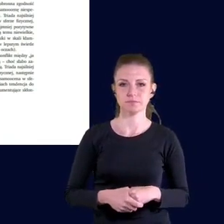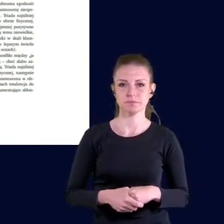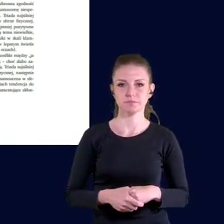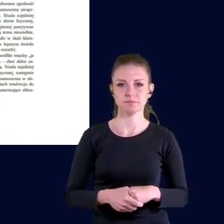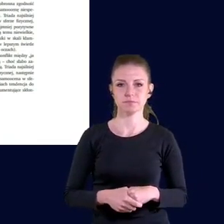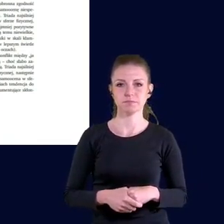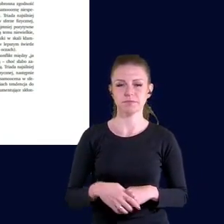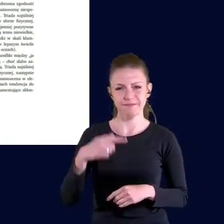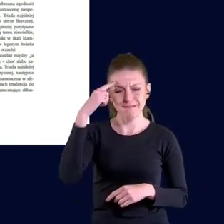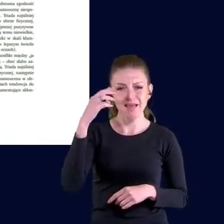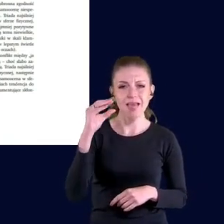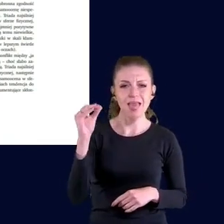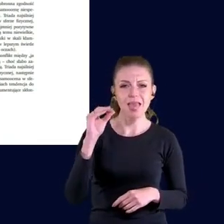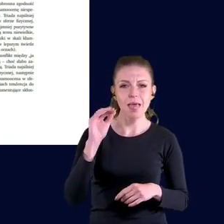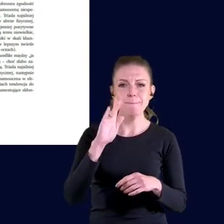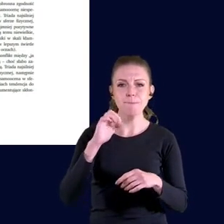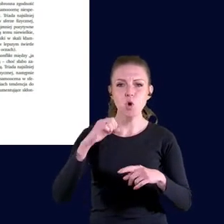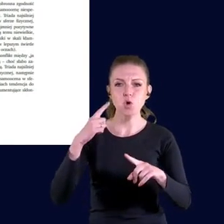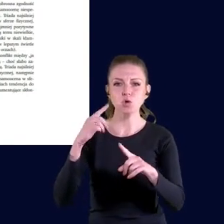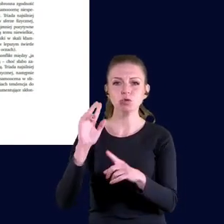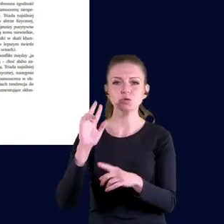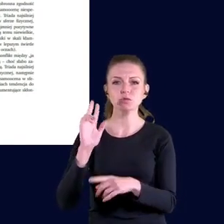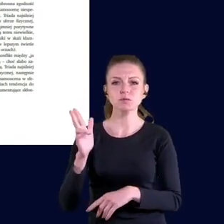eBooków mianowicie